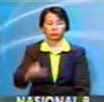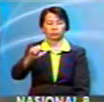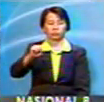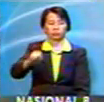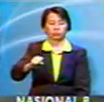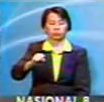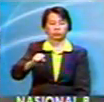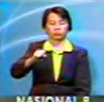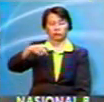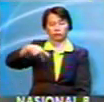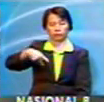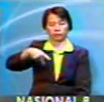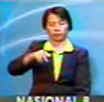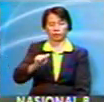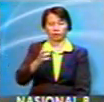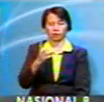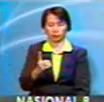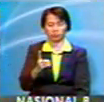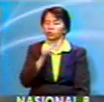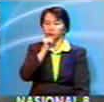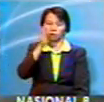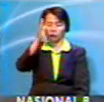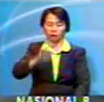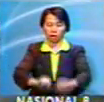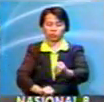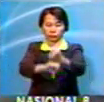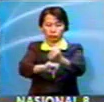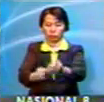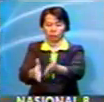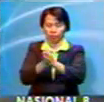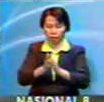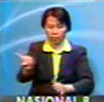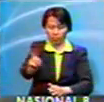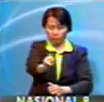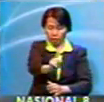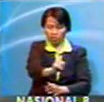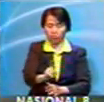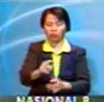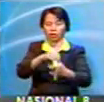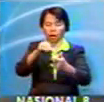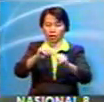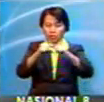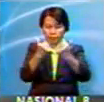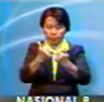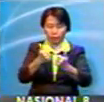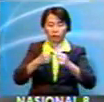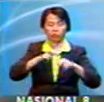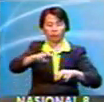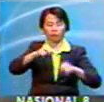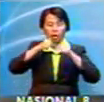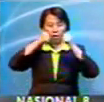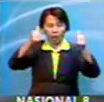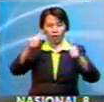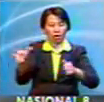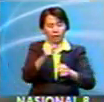Suruhanjaya Pengangkutan Awam Darat SPAD tidak akan menyokong permohonan mana-mana pengusaha atau persatuan pengangkutan awam darat